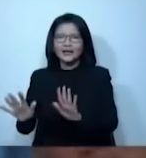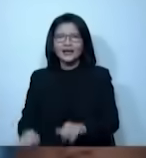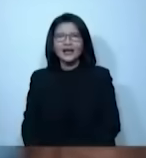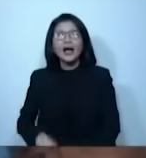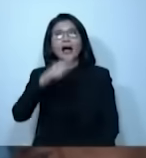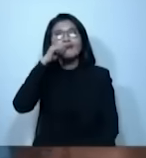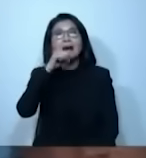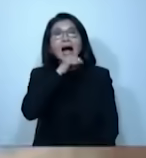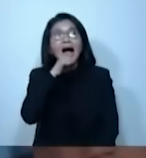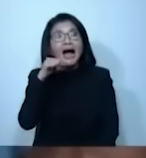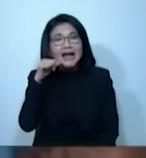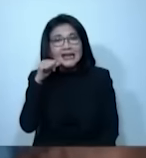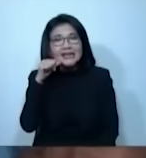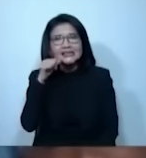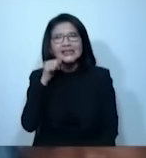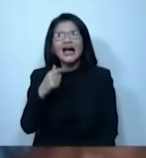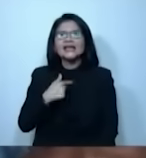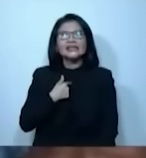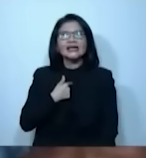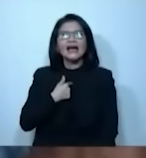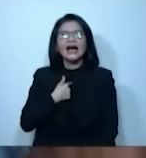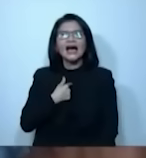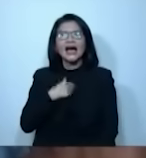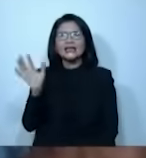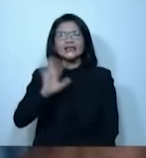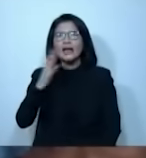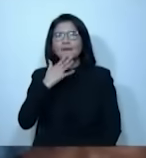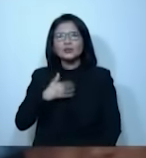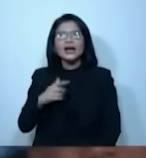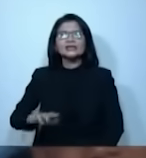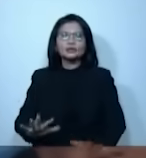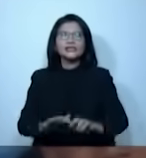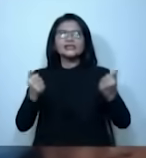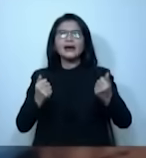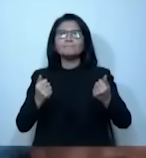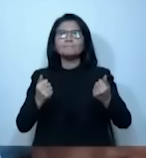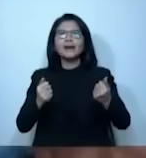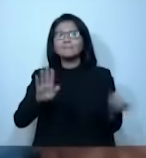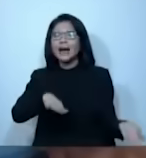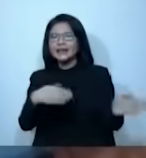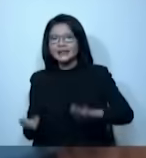S Mas Anis Saya tidak punya apa-apa saya sudah siap mati untuk negara